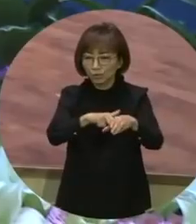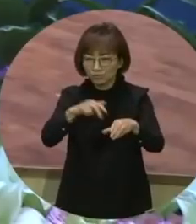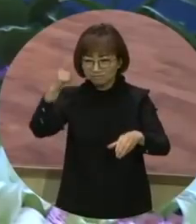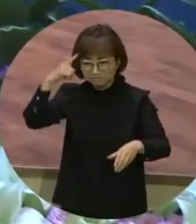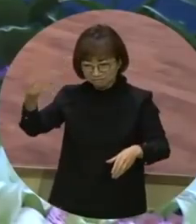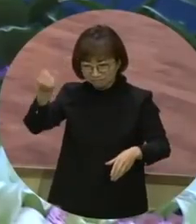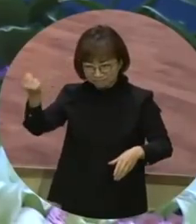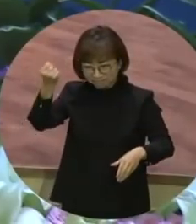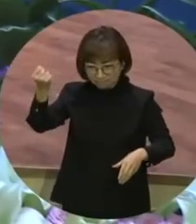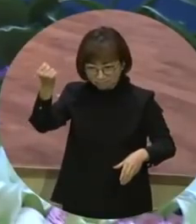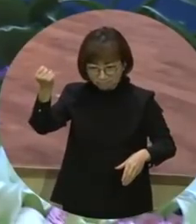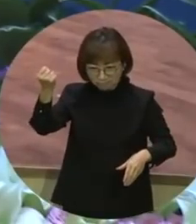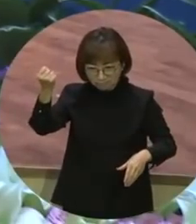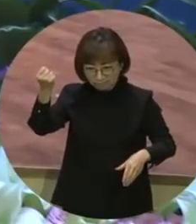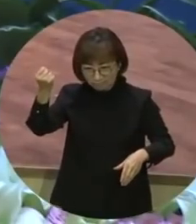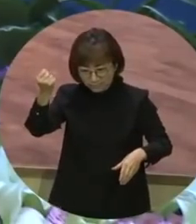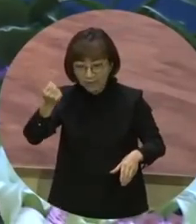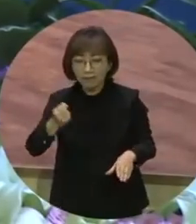사실 바울이